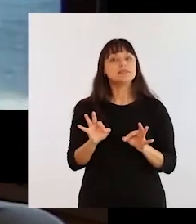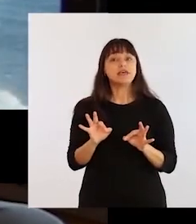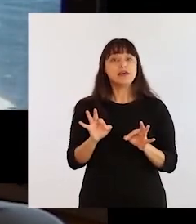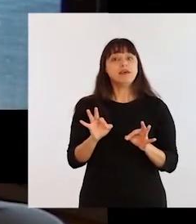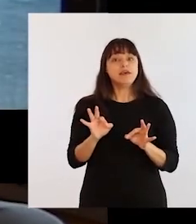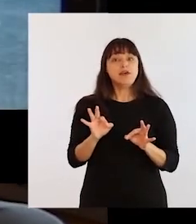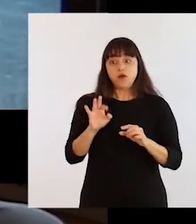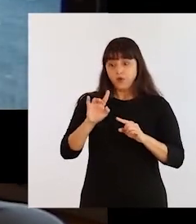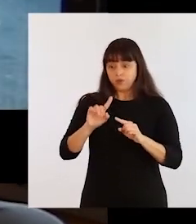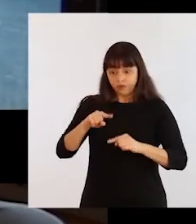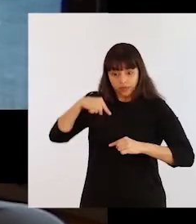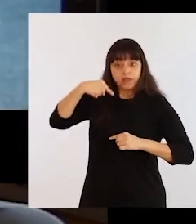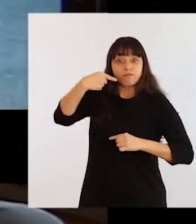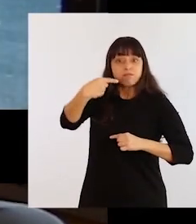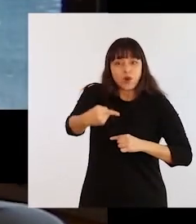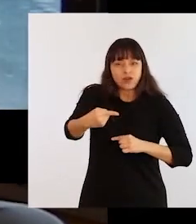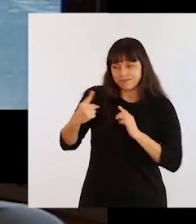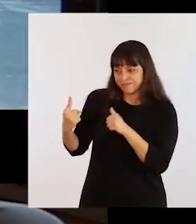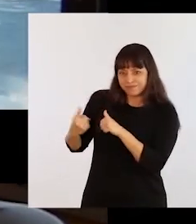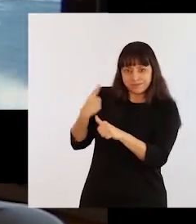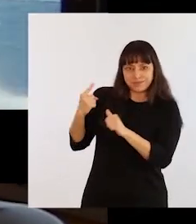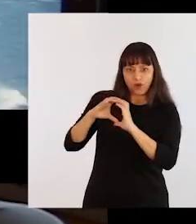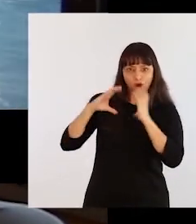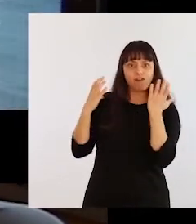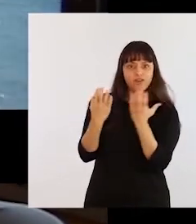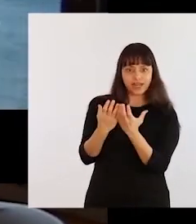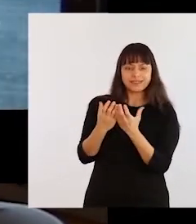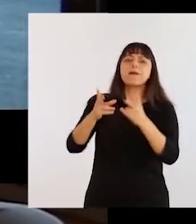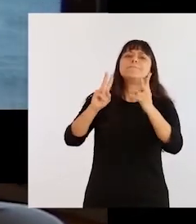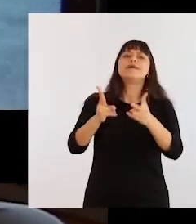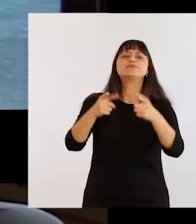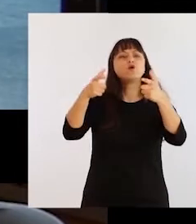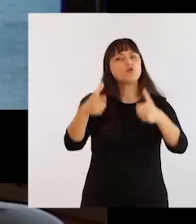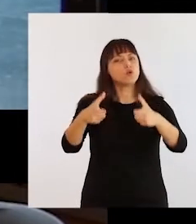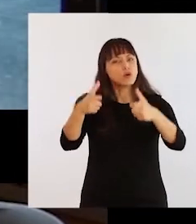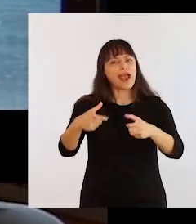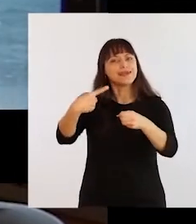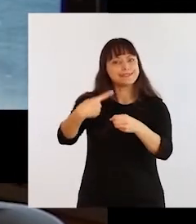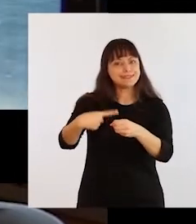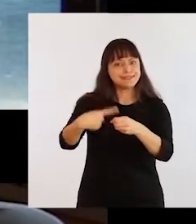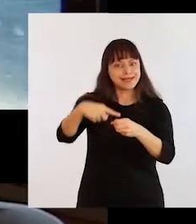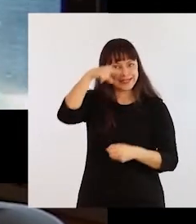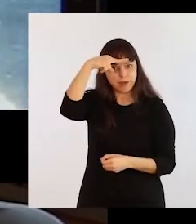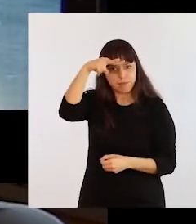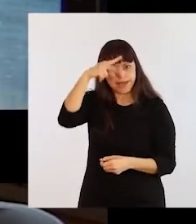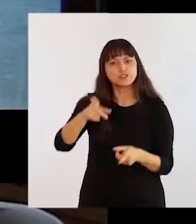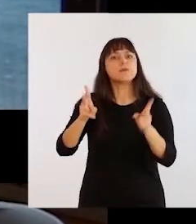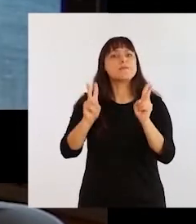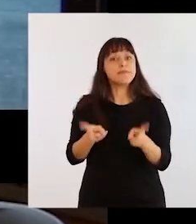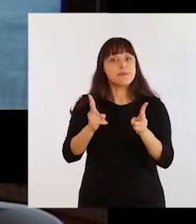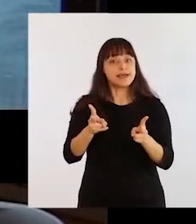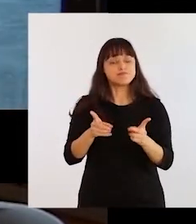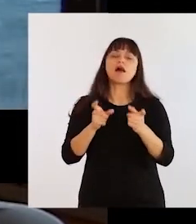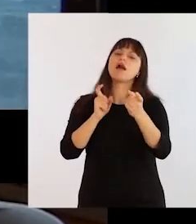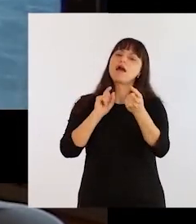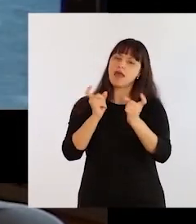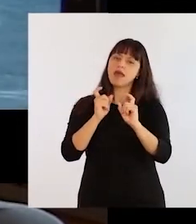que 20 ans après, ou 30 ans après, dans la même salle, dans la même ville, il y a